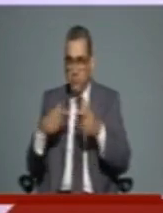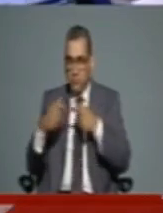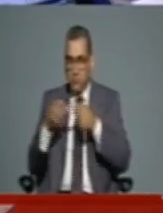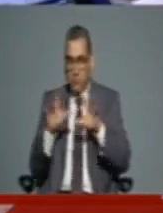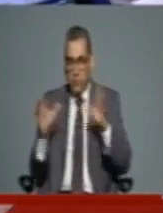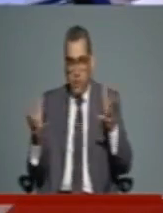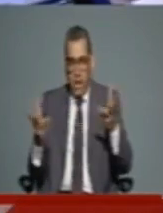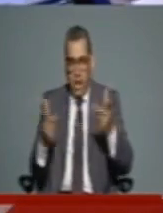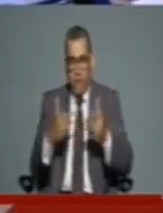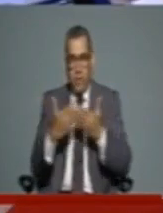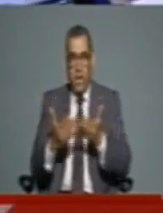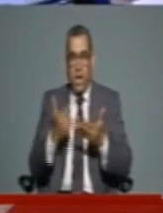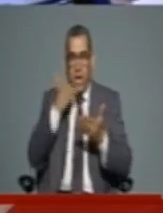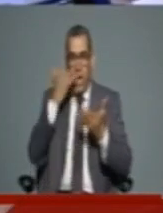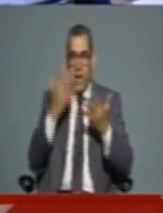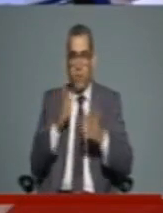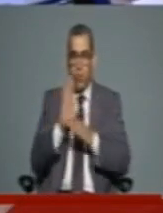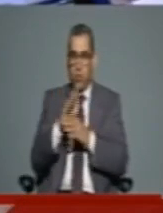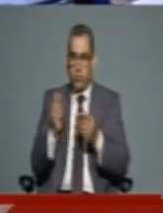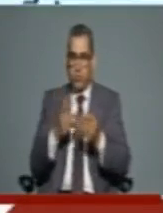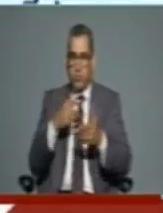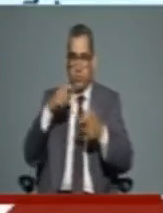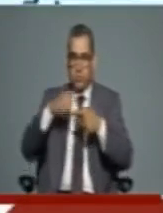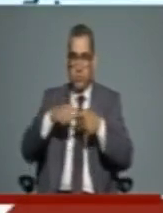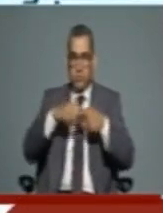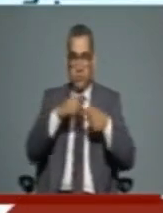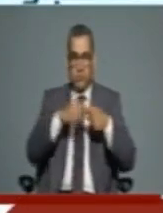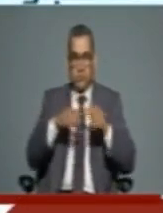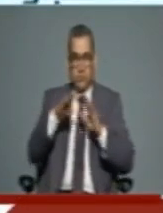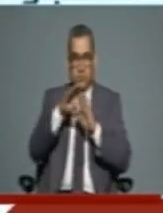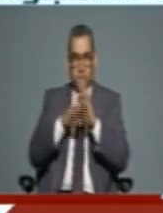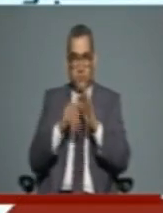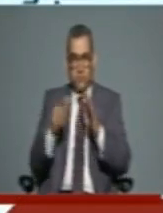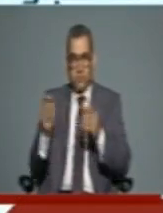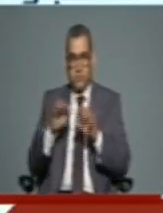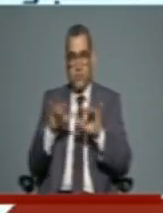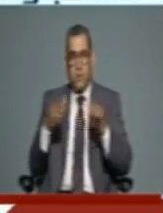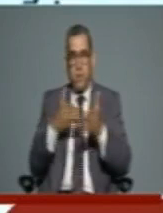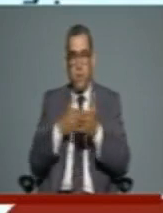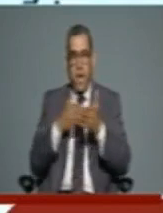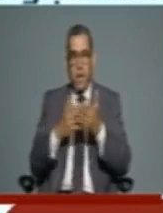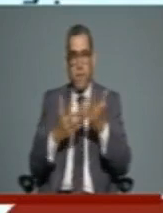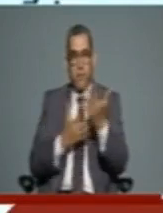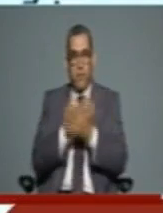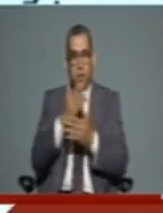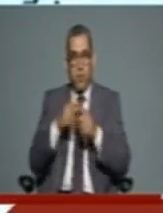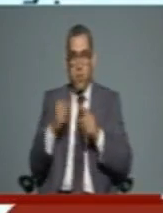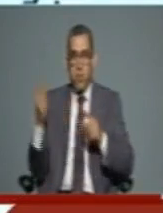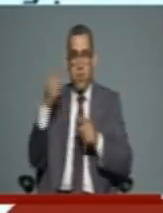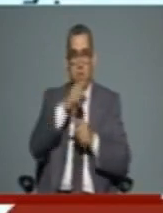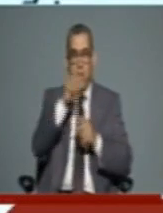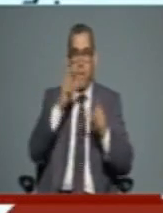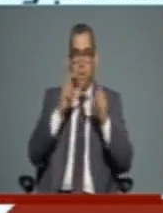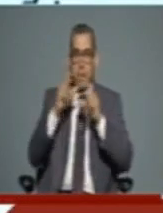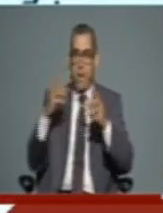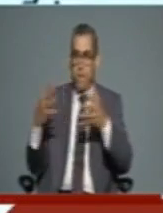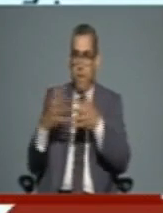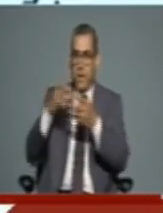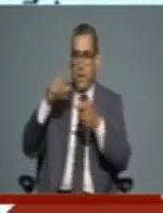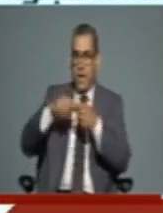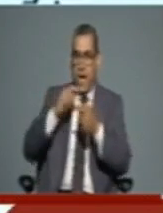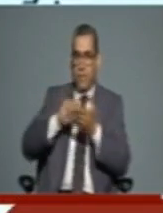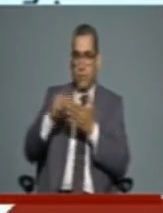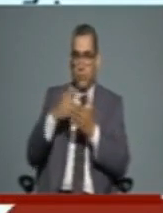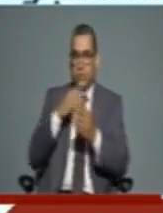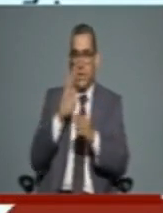الإجراءات، ربط زي ما قلت المكاتب السجل التجاري مع البنوك، وإطلاق خدمة السجل التجاري